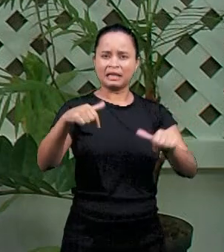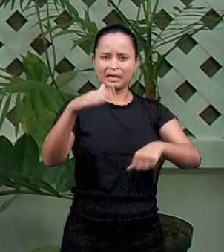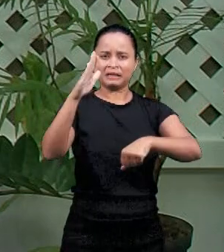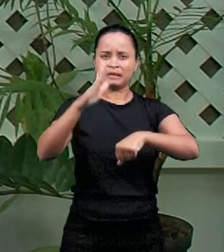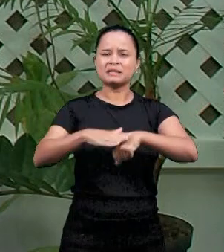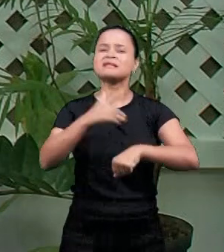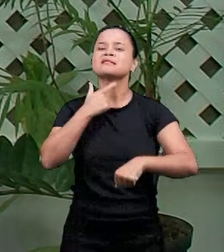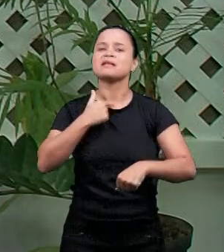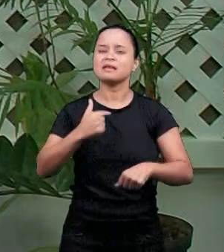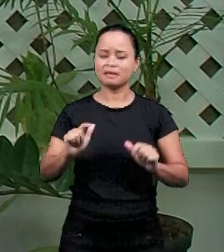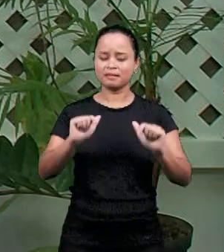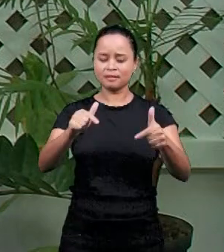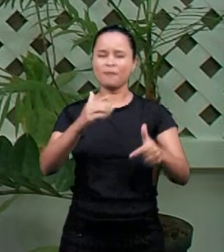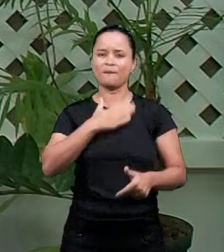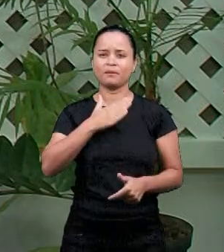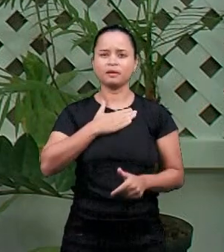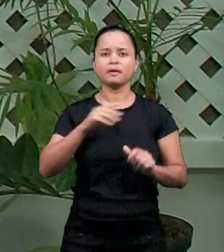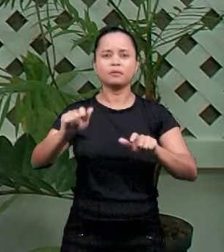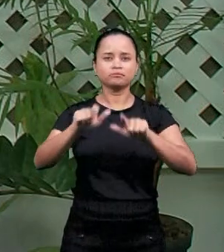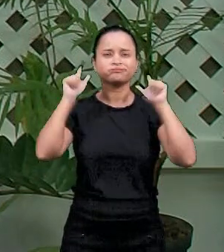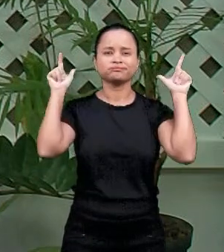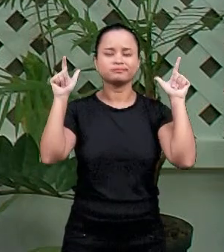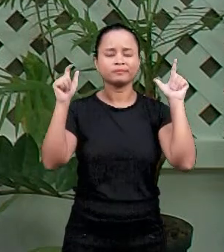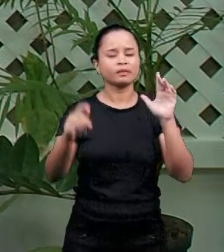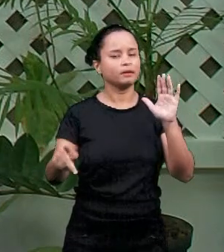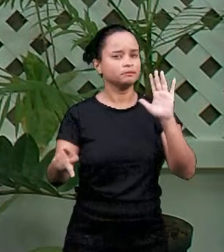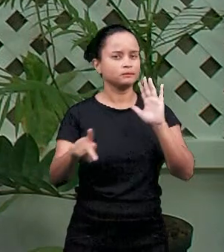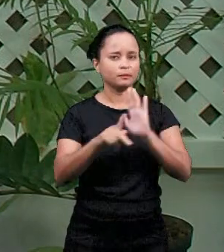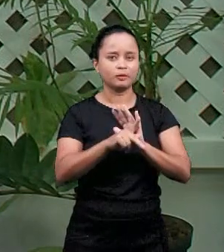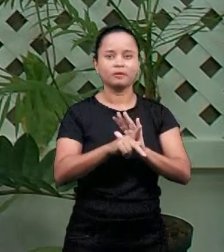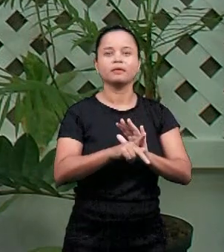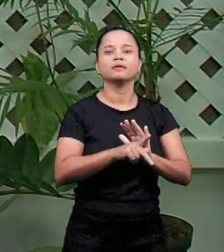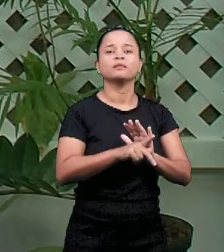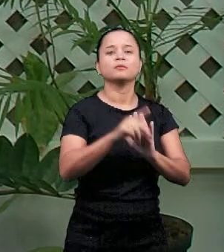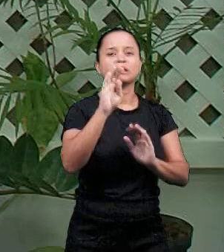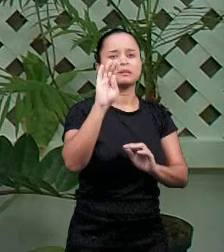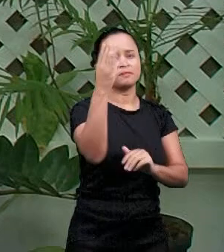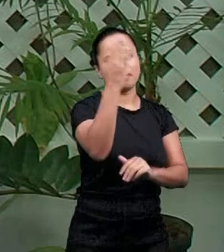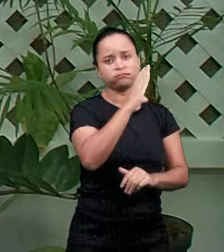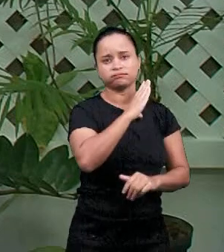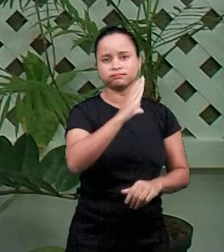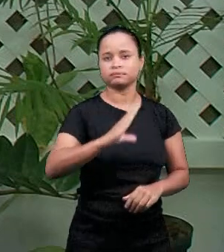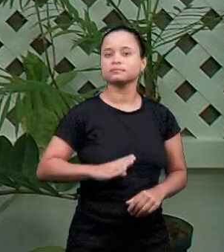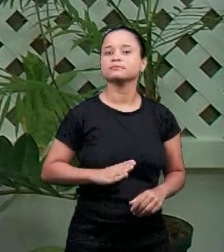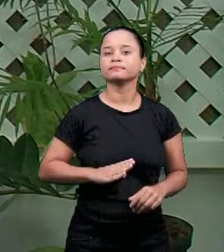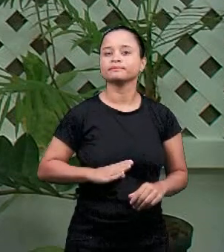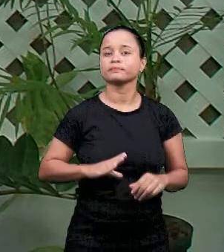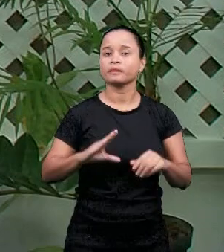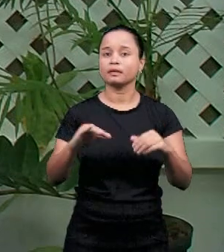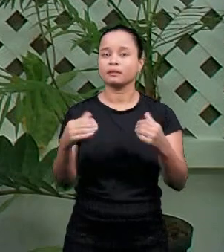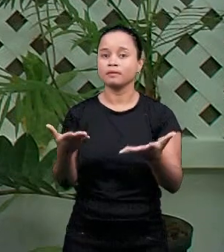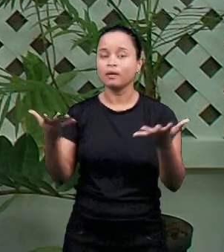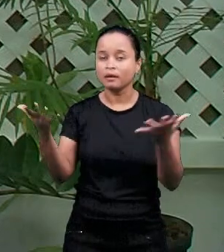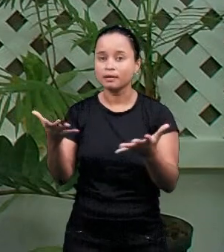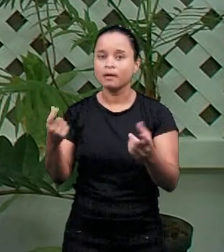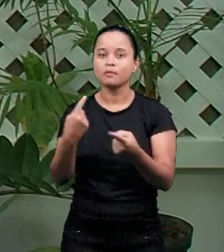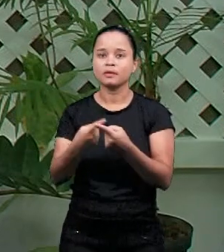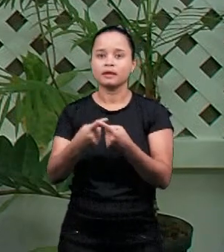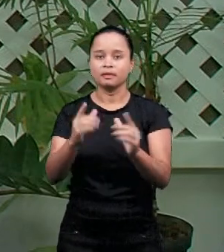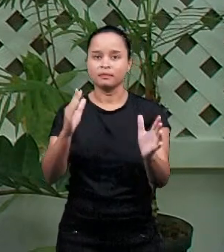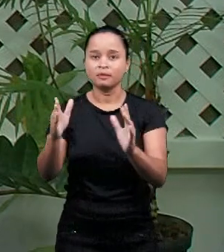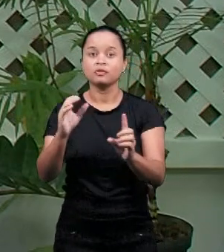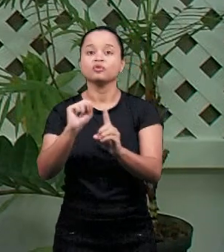bontés, ça, c'est de l'antichrist. Eh bien, même pourquoi la partie sociale, n'importe quel gouvernement, il